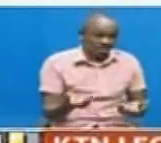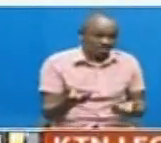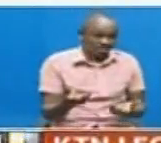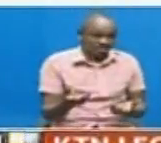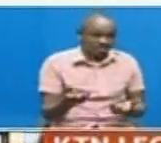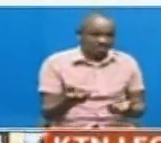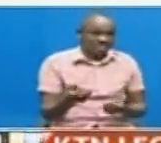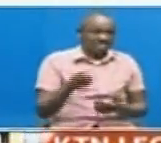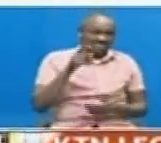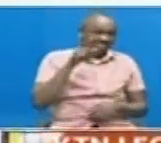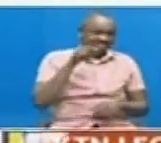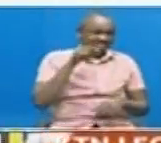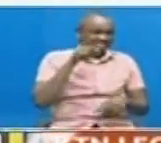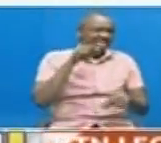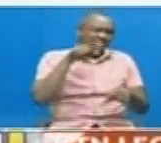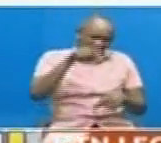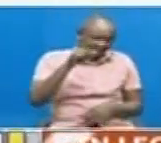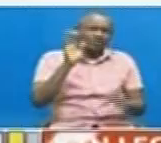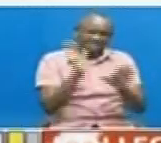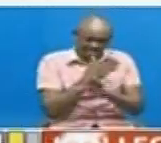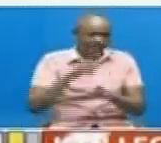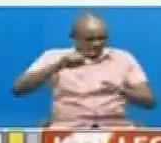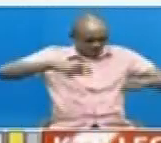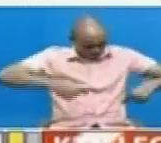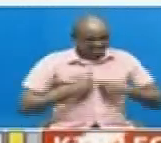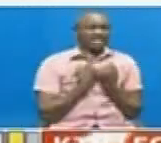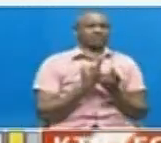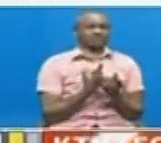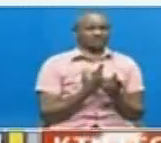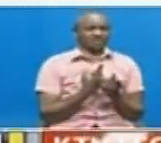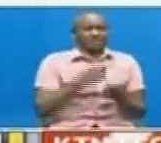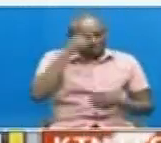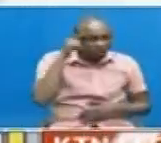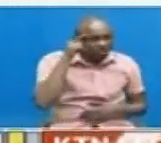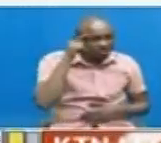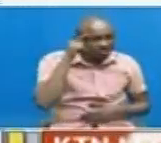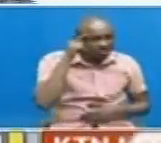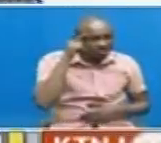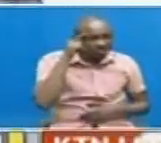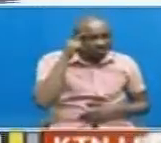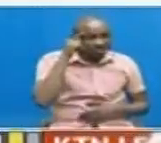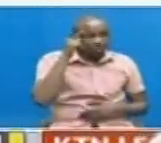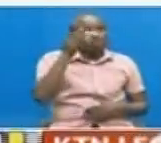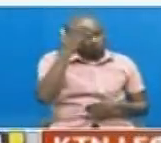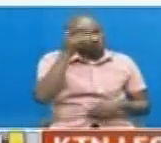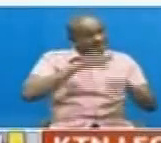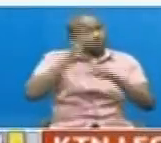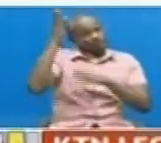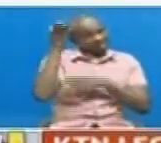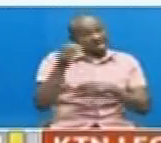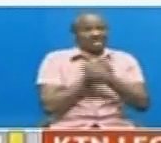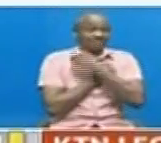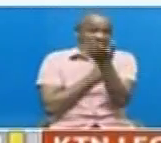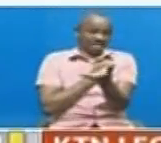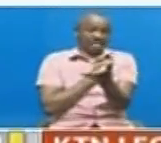hivyo yani alikuwa anaimba wimbo kwa yeye mwenyewe. Naam. Kwa sababu palipo unajua palipo na Mungu kuna upendo.